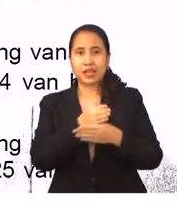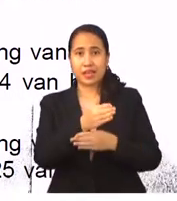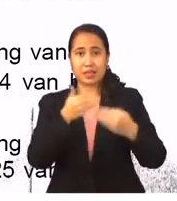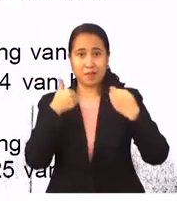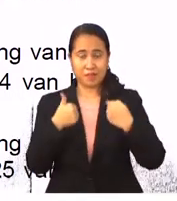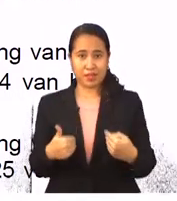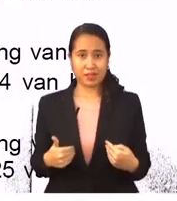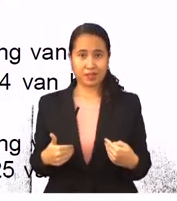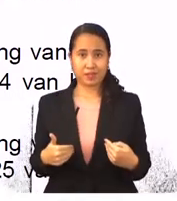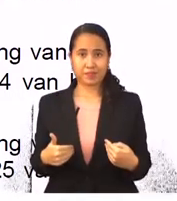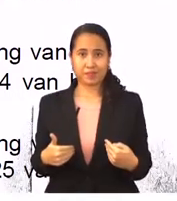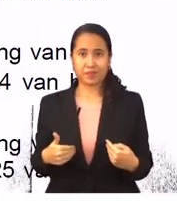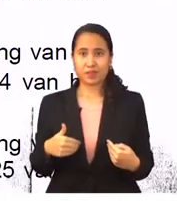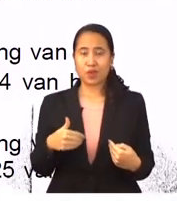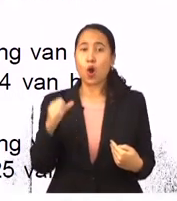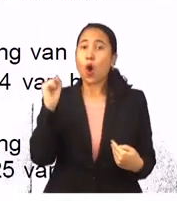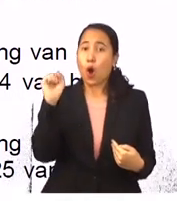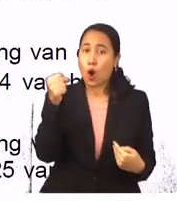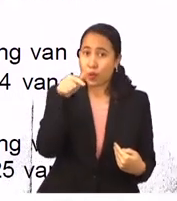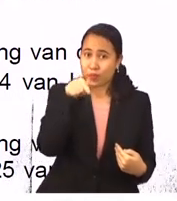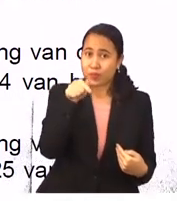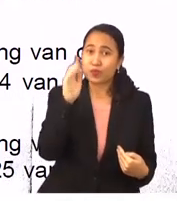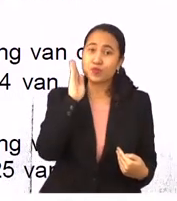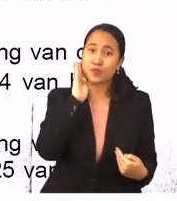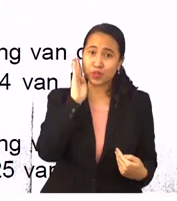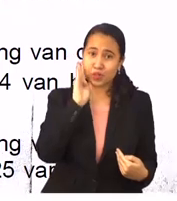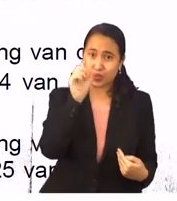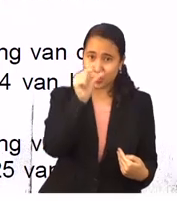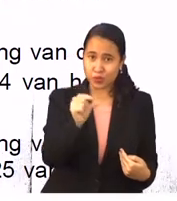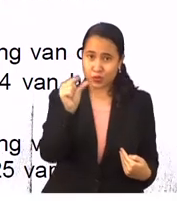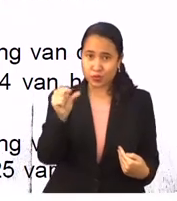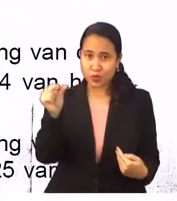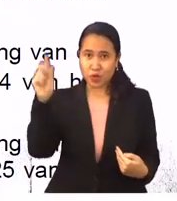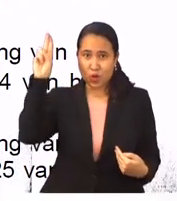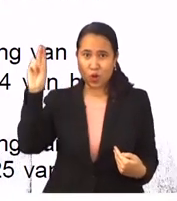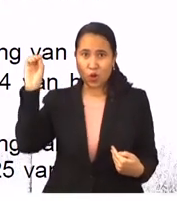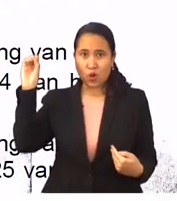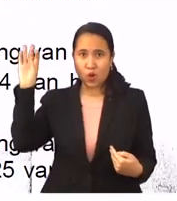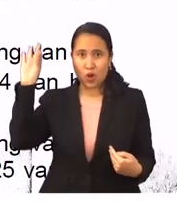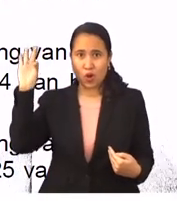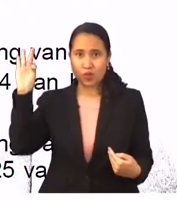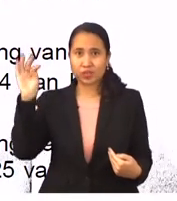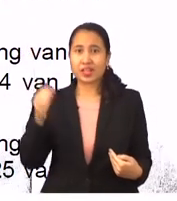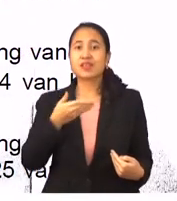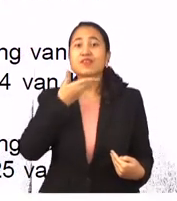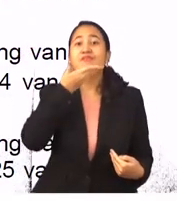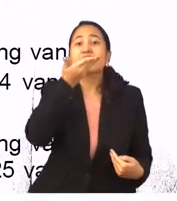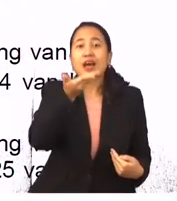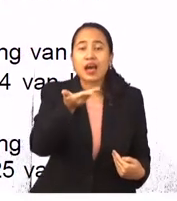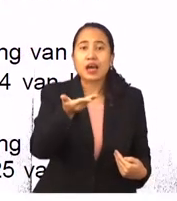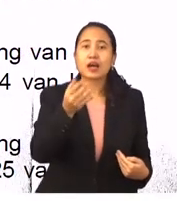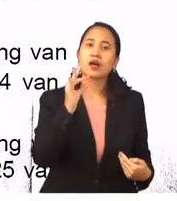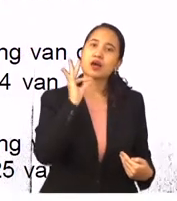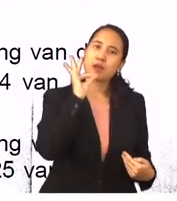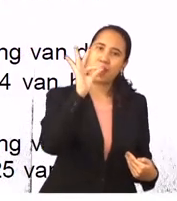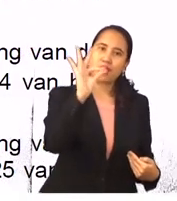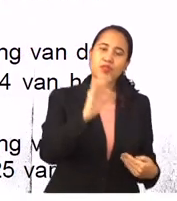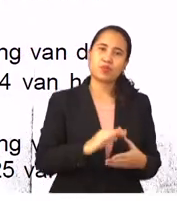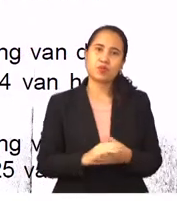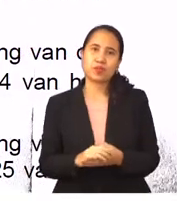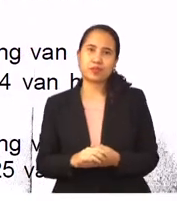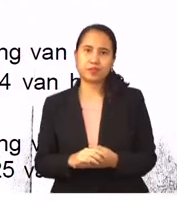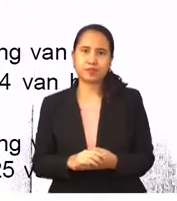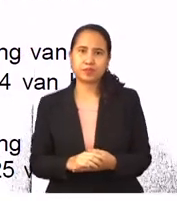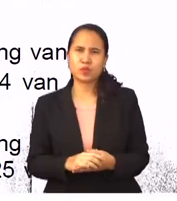Op grond van het verzoek van verzoekers zal het Hof de volgende restvragen beantwoorden. In hoeverre is de